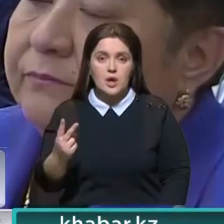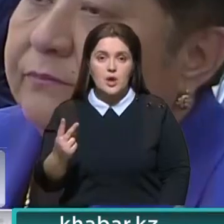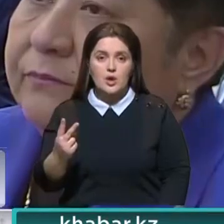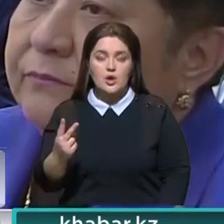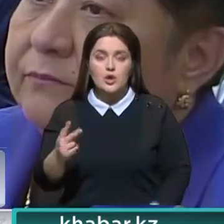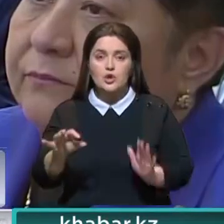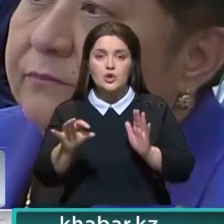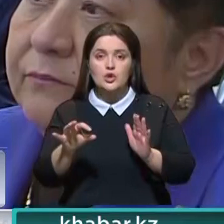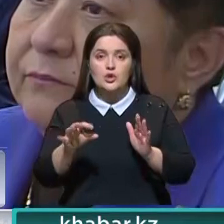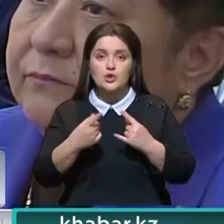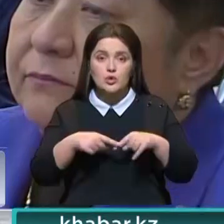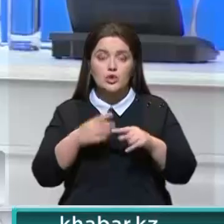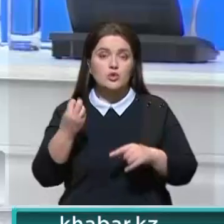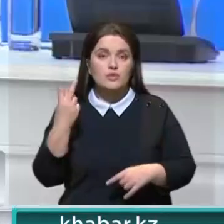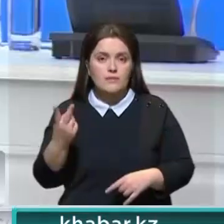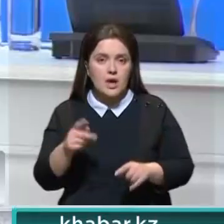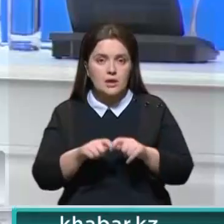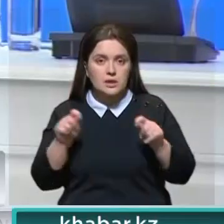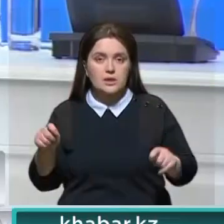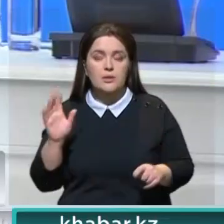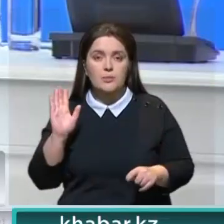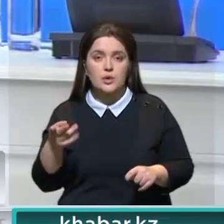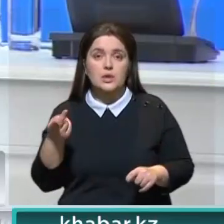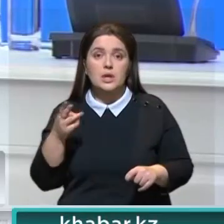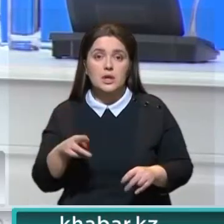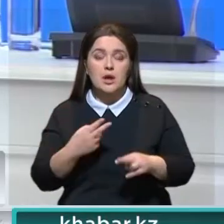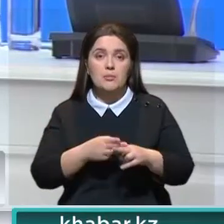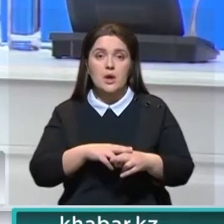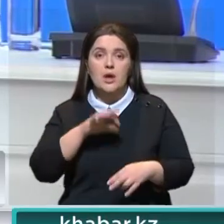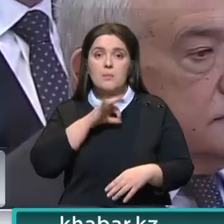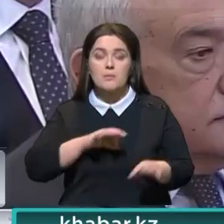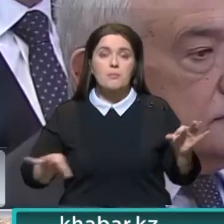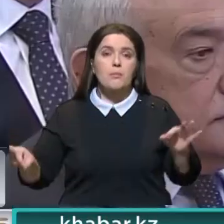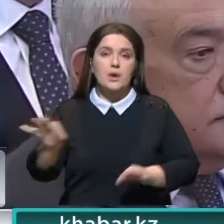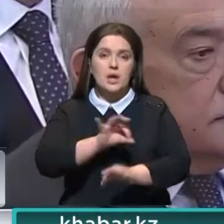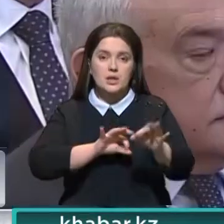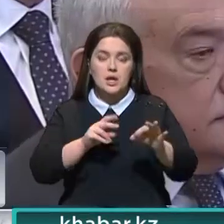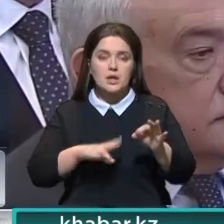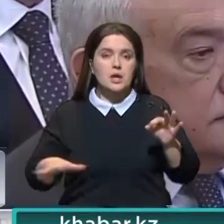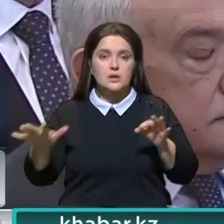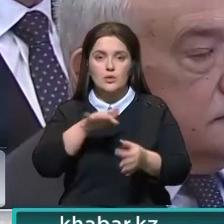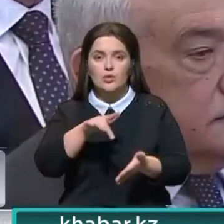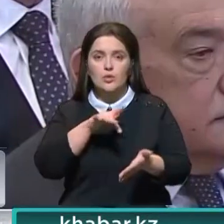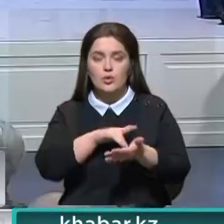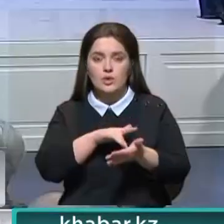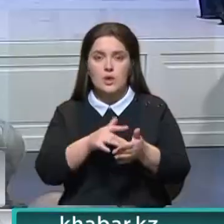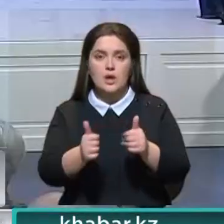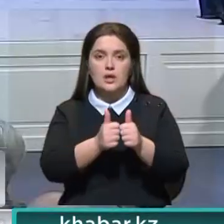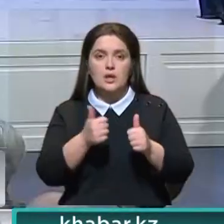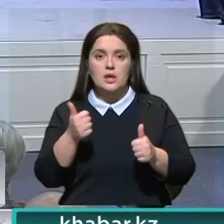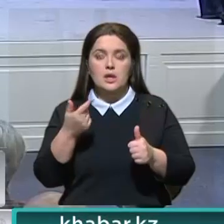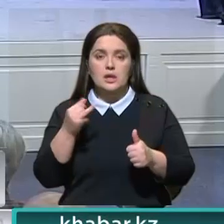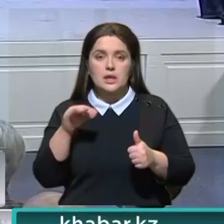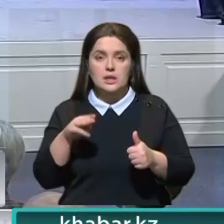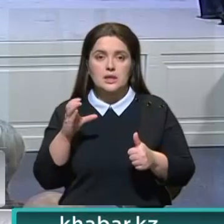еще 2 зоны на стадии создания. Кроме того, для размещения перспективных проектов на территории города-спутника